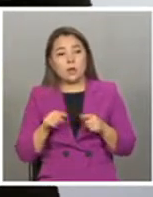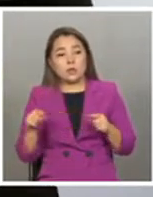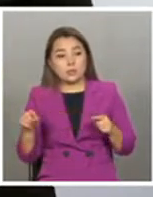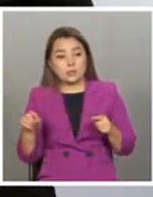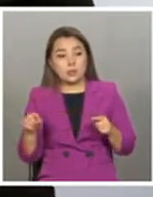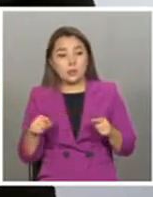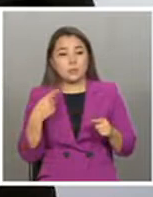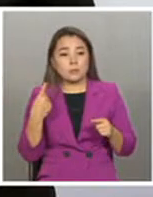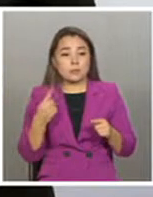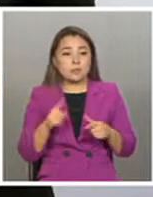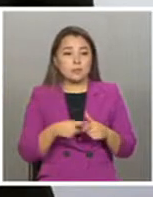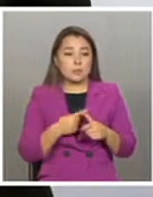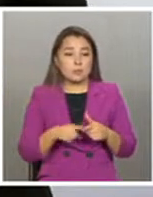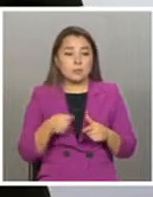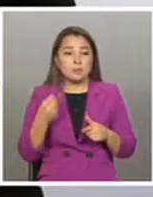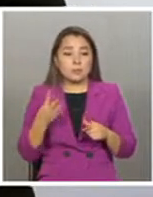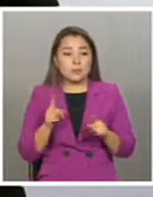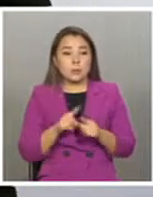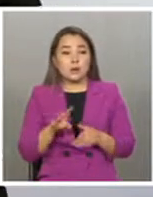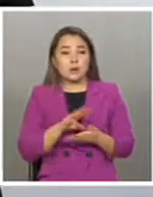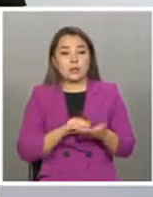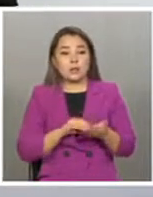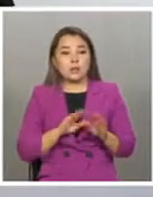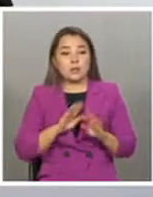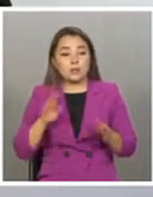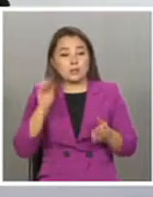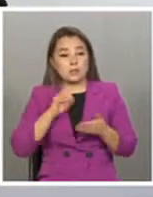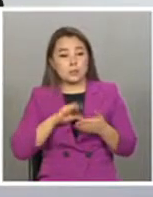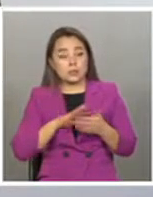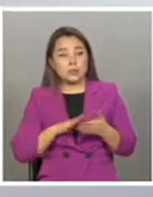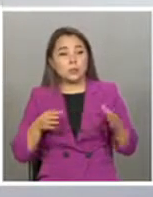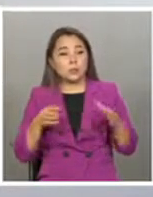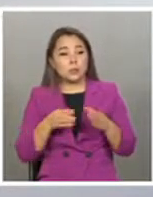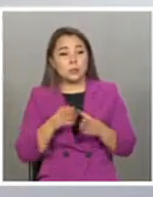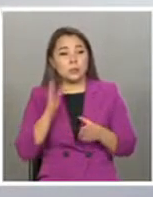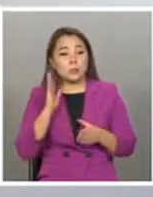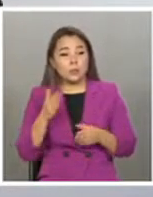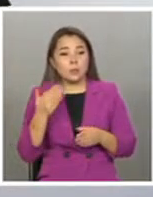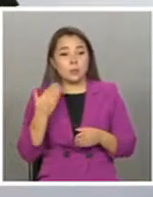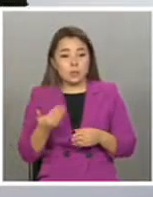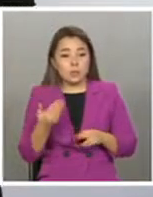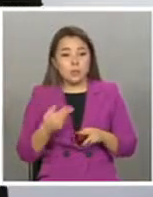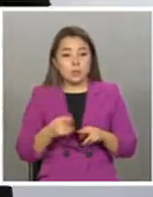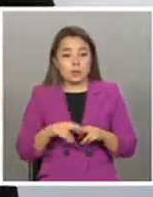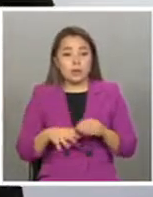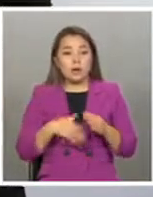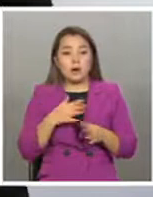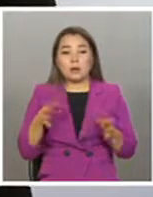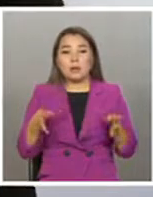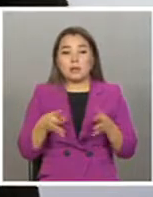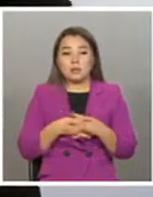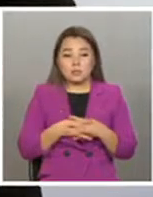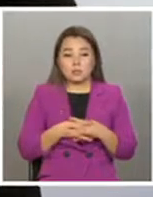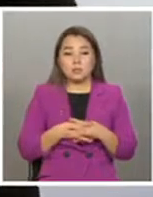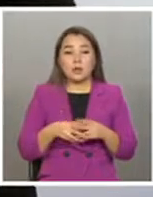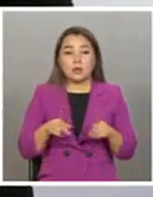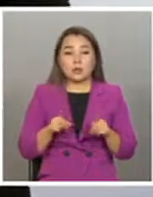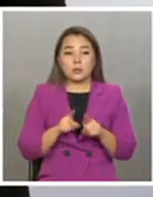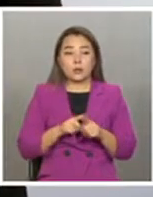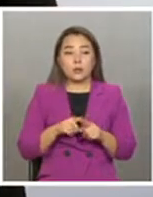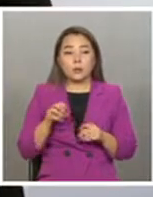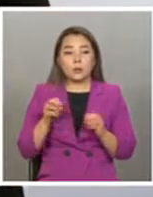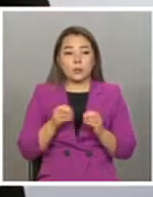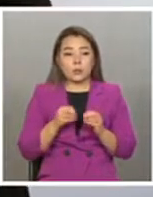бір немесе бірнеше қайталанбайтын цифрлар тобы болса, оны аралас периодты ондық бөлшек деп